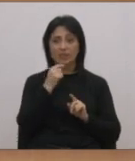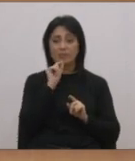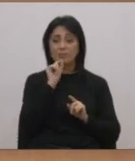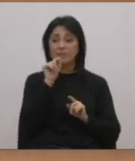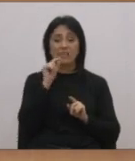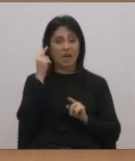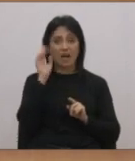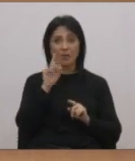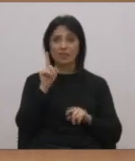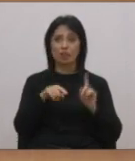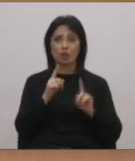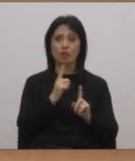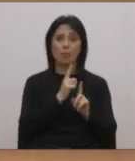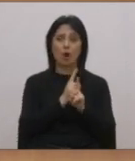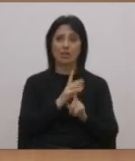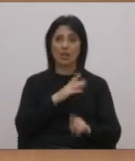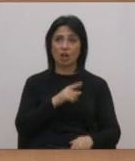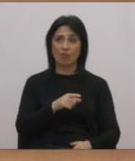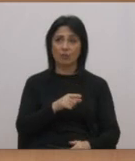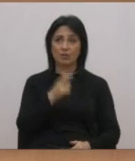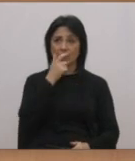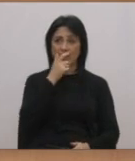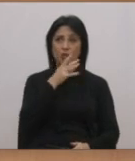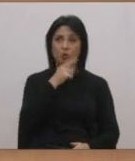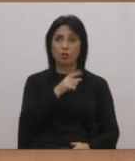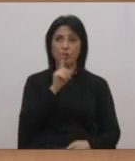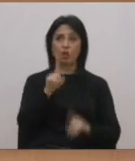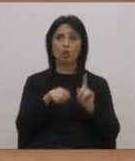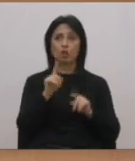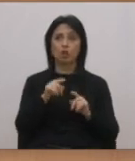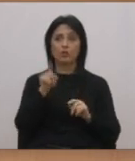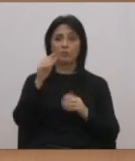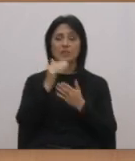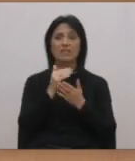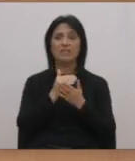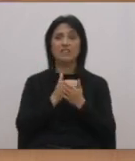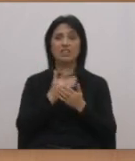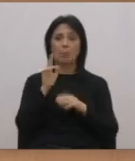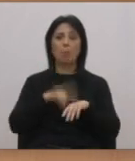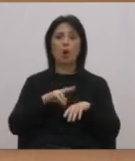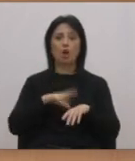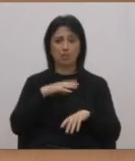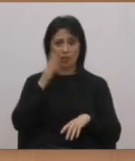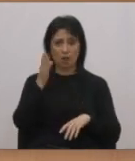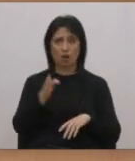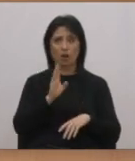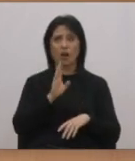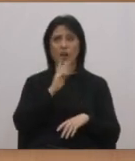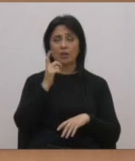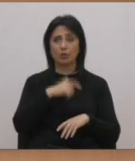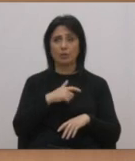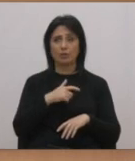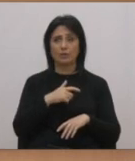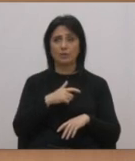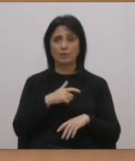არ გამიგია, ზოგი მოადგილე იყო სააკაშვილის დროს, ზოგი იმ სისტემის პოლიციელი ქალბატონი.